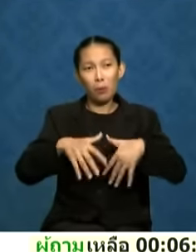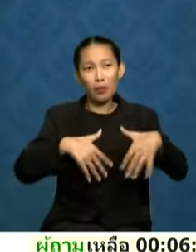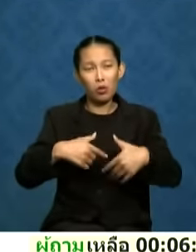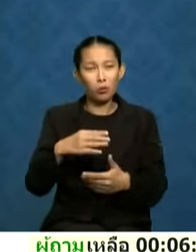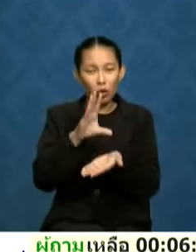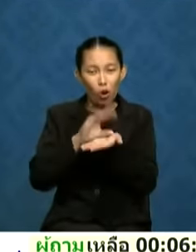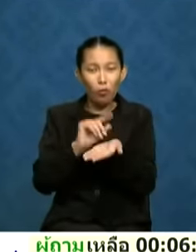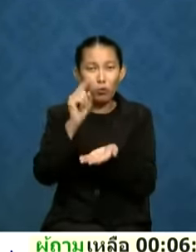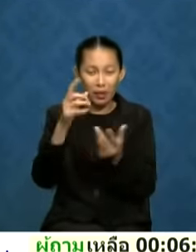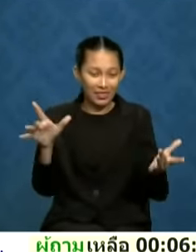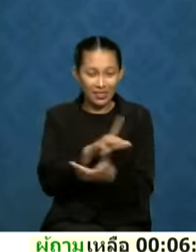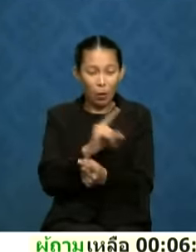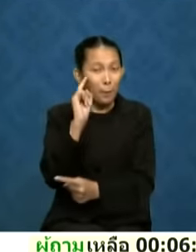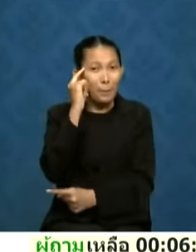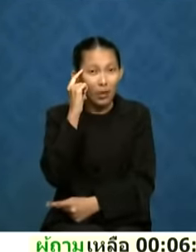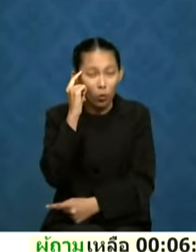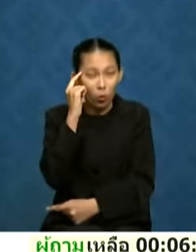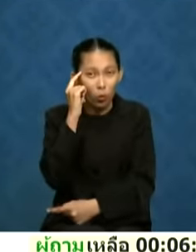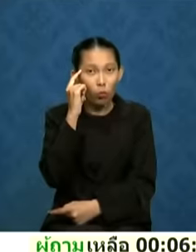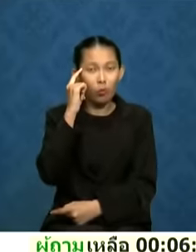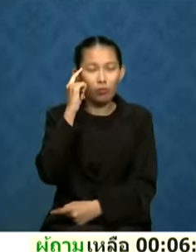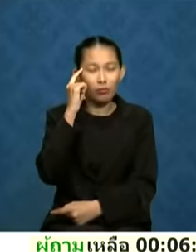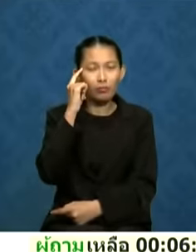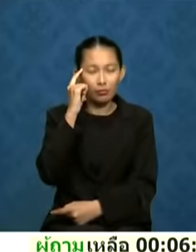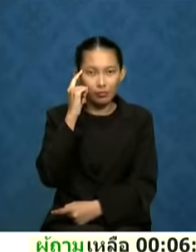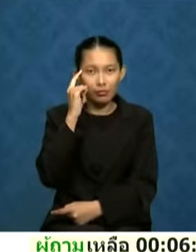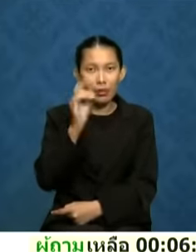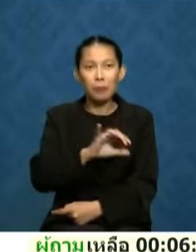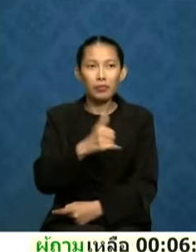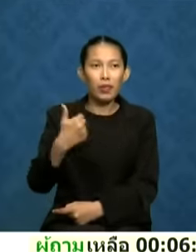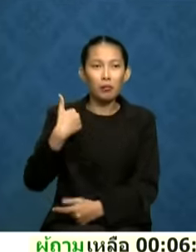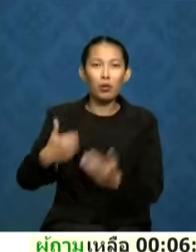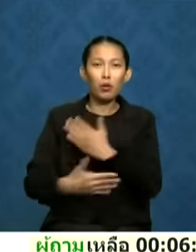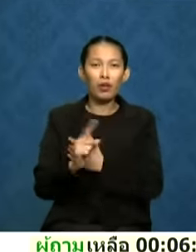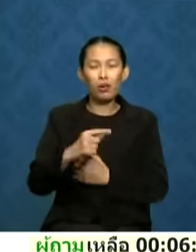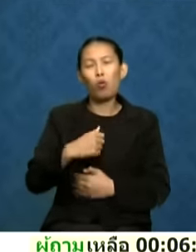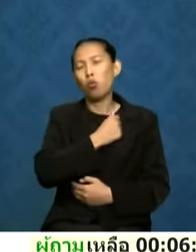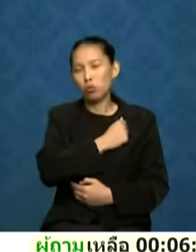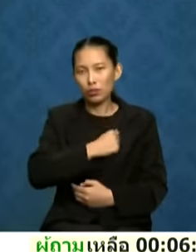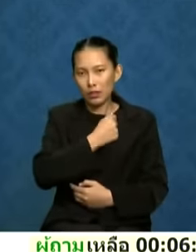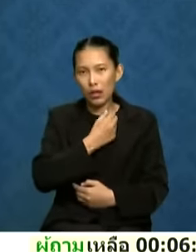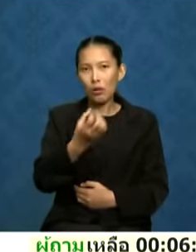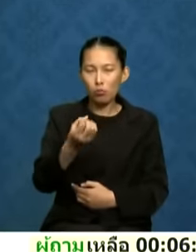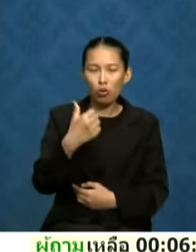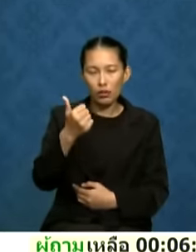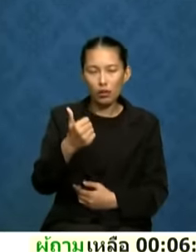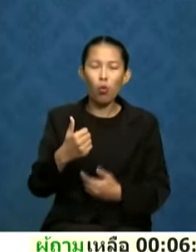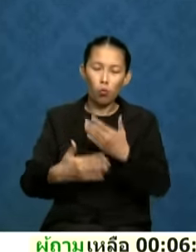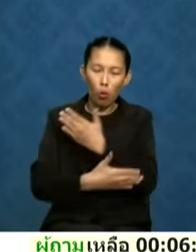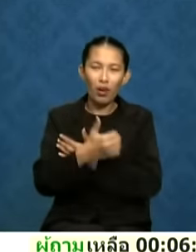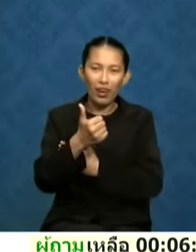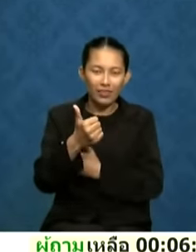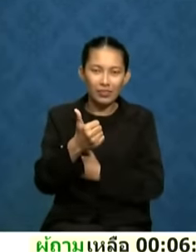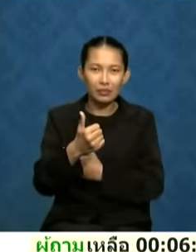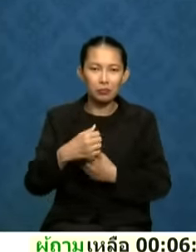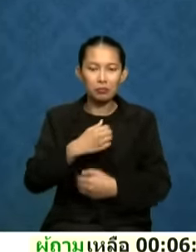่ที่สงคมยไม่รู้แน่นอนครั ท่านอาจะใช้โอกาสนในการแดงควเสียใจซึผมคิวานี่คโอกาทดททานจะแส